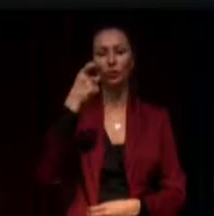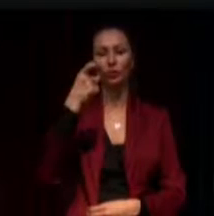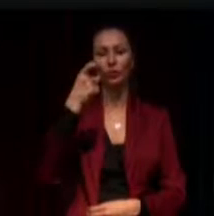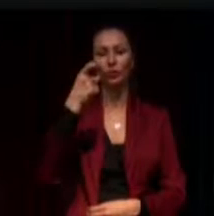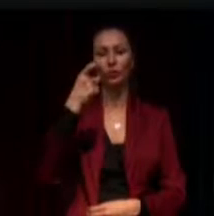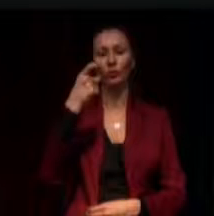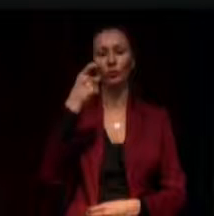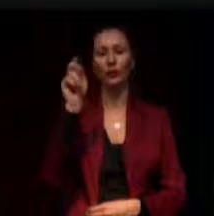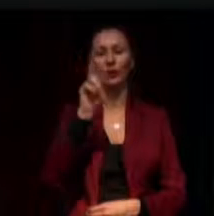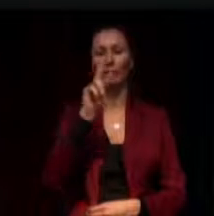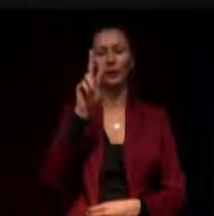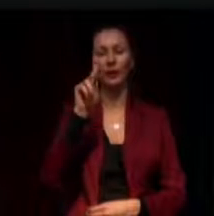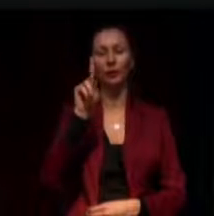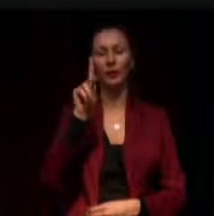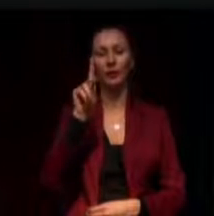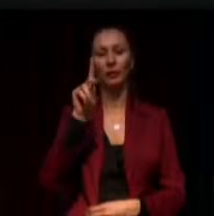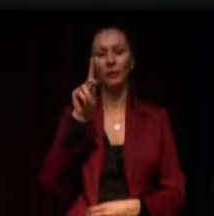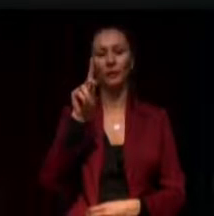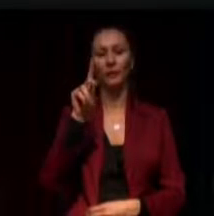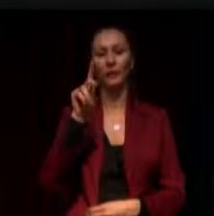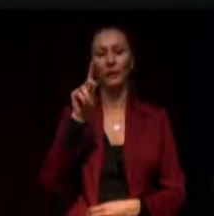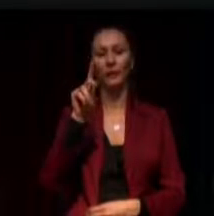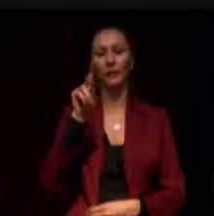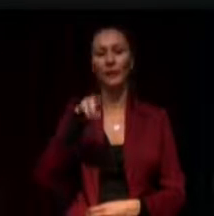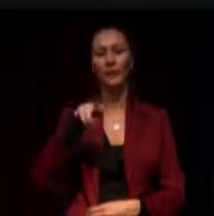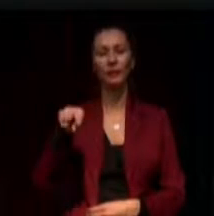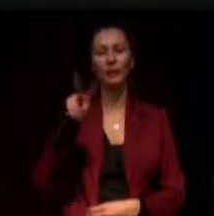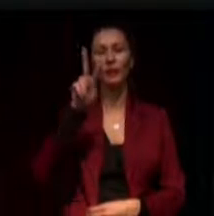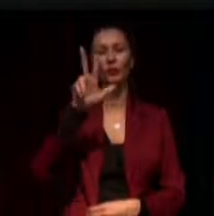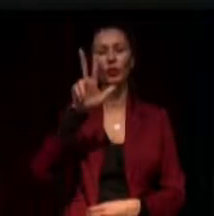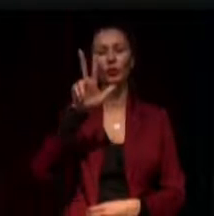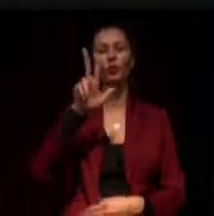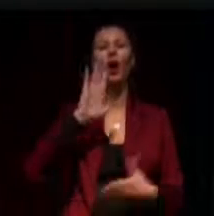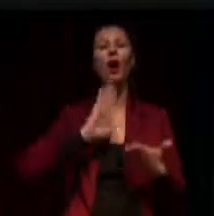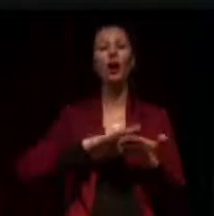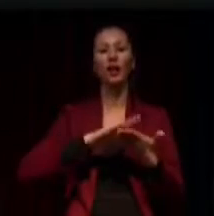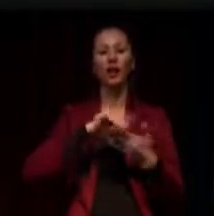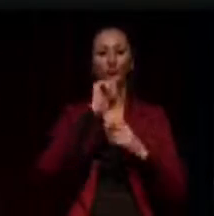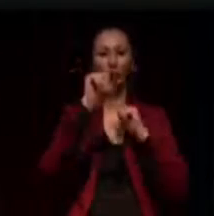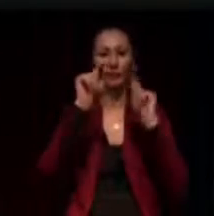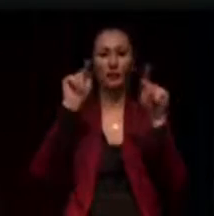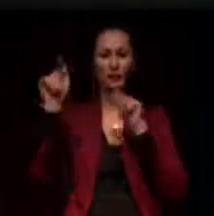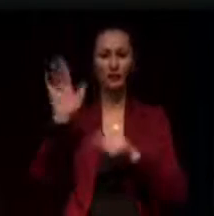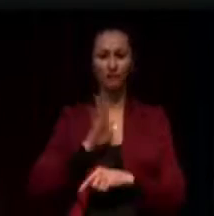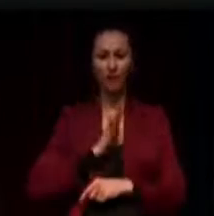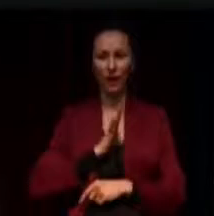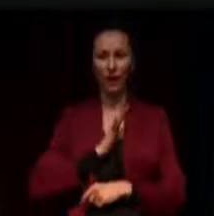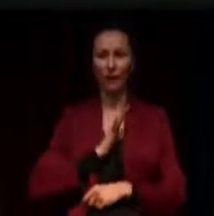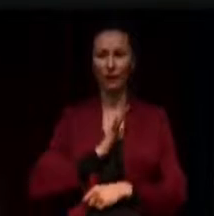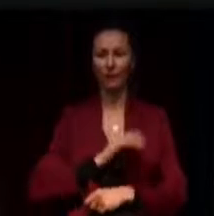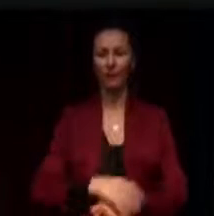19, 20, 21, 22, 23 arkadaşımız var.